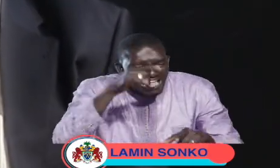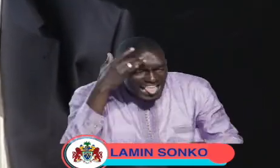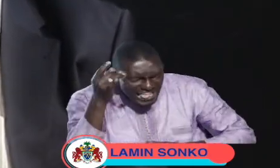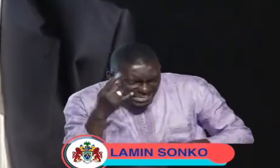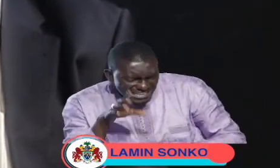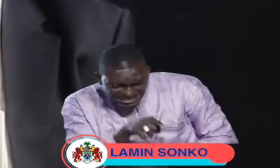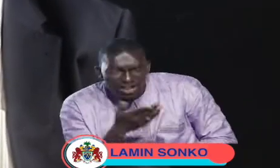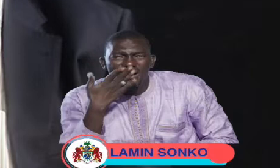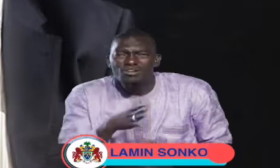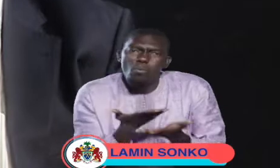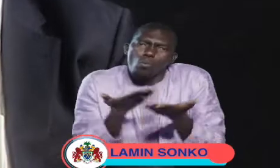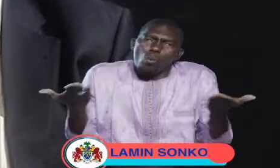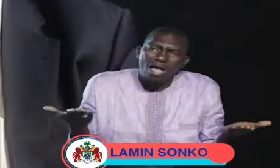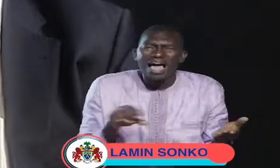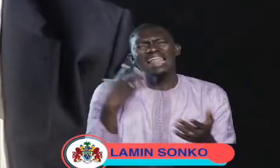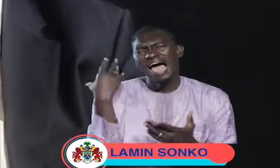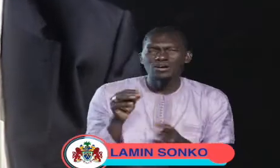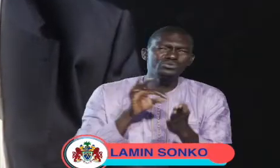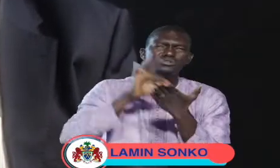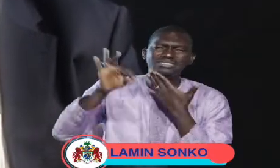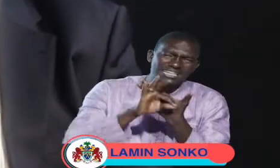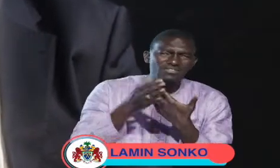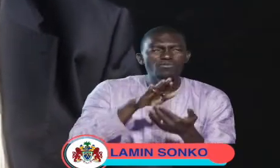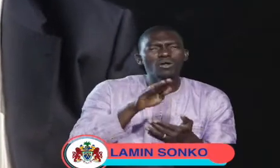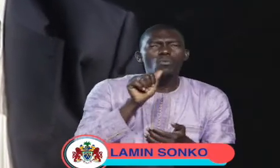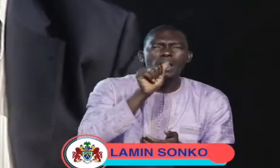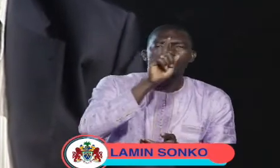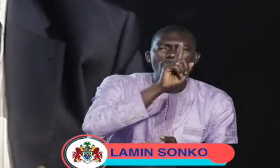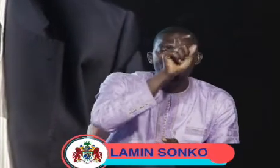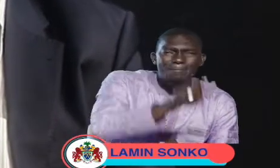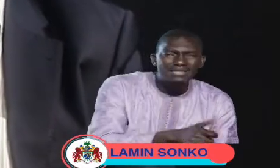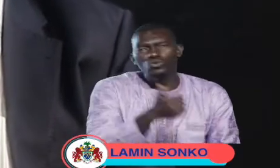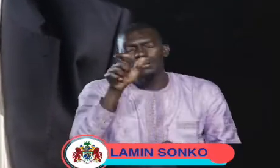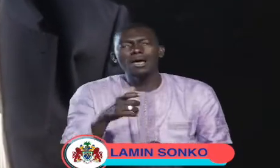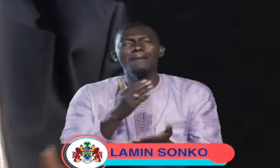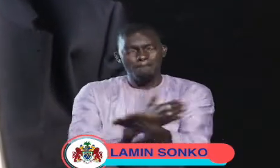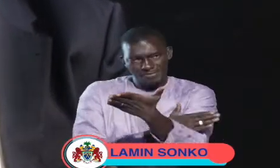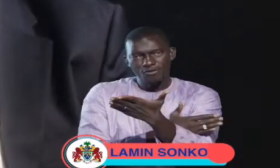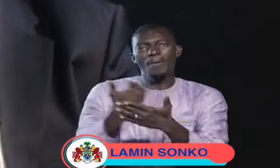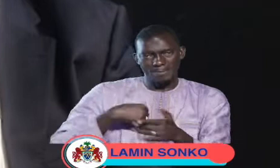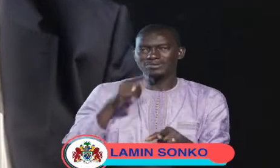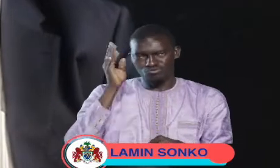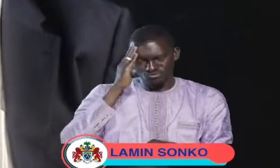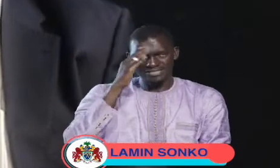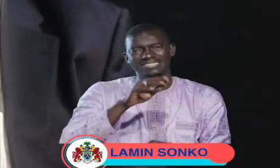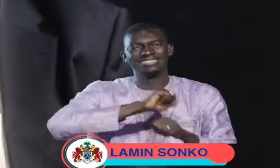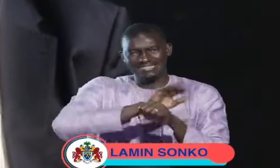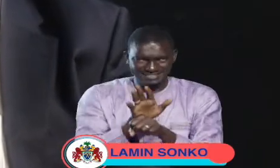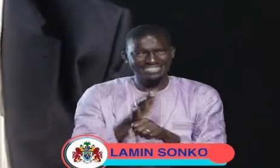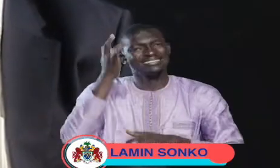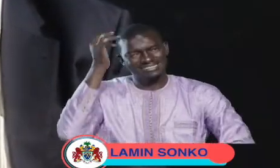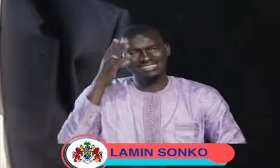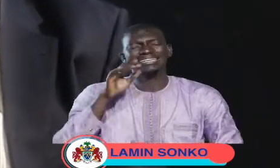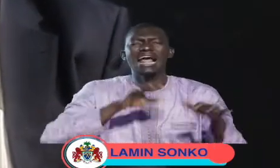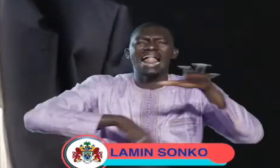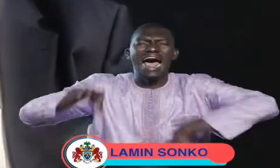abota min tole aka sawu jumana jumala to oto mo mol yalon be an lo don da fa ngol to no janna bina harba ba ngin tam ni